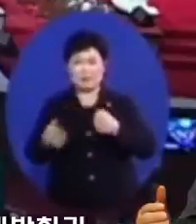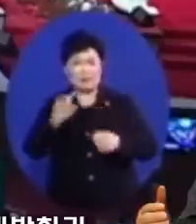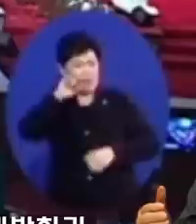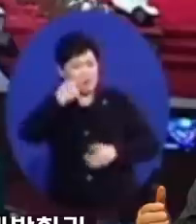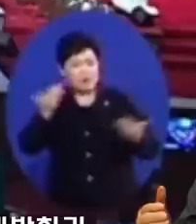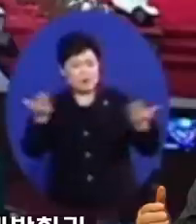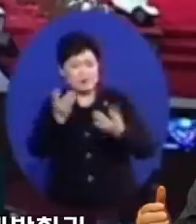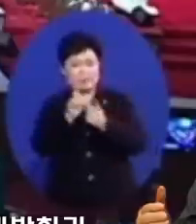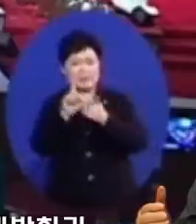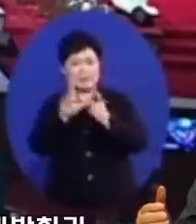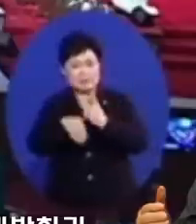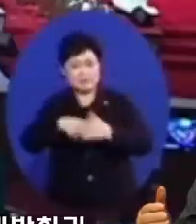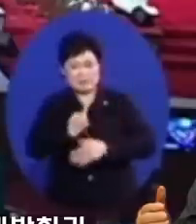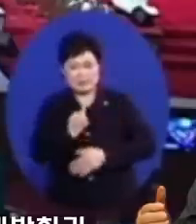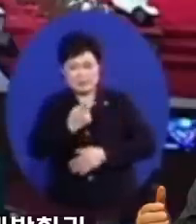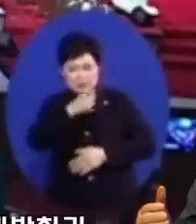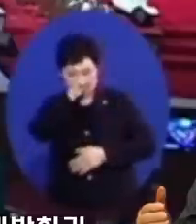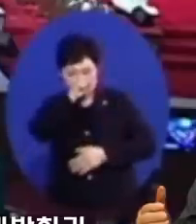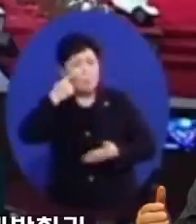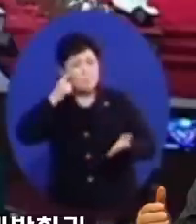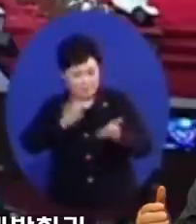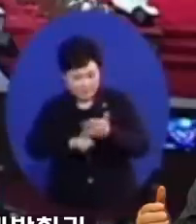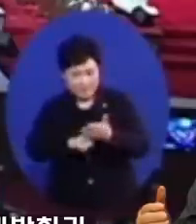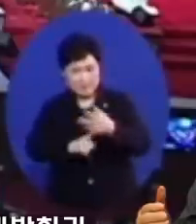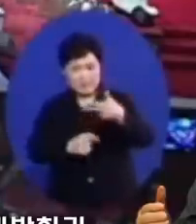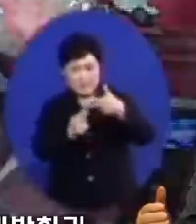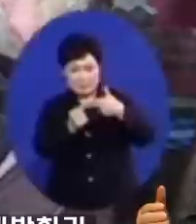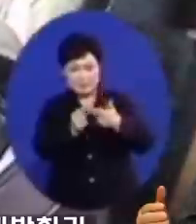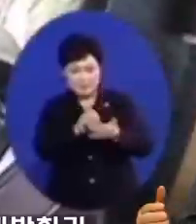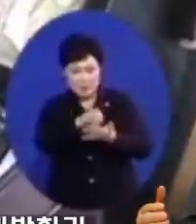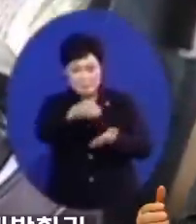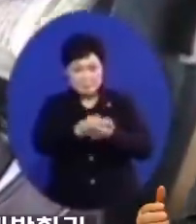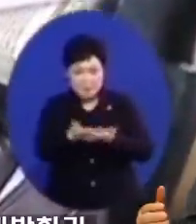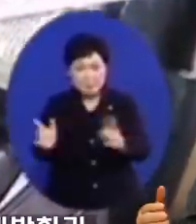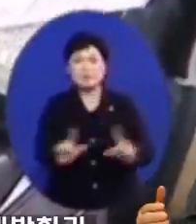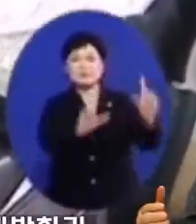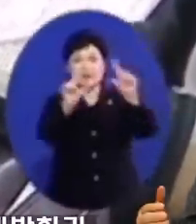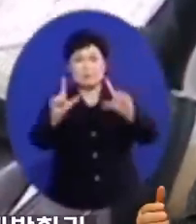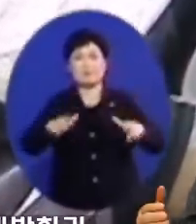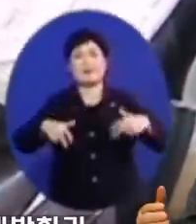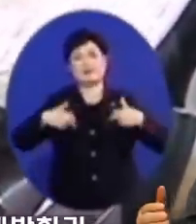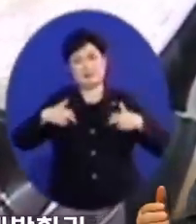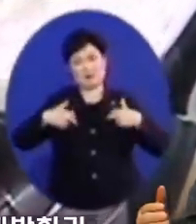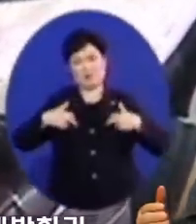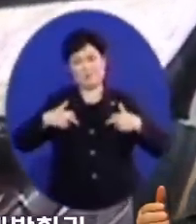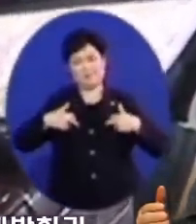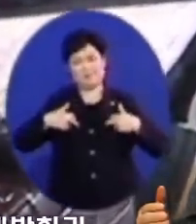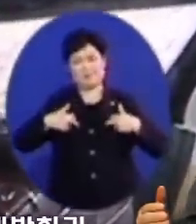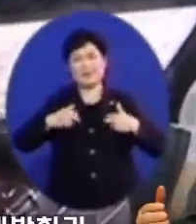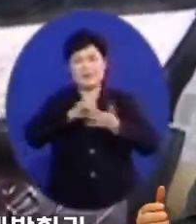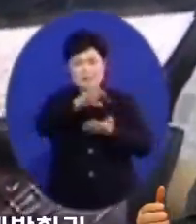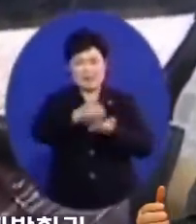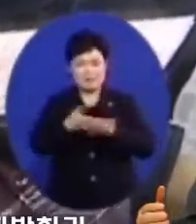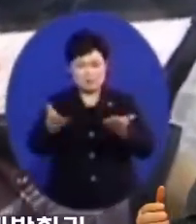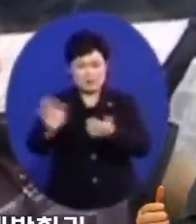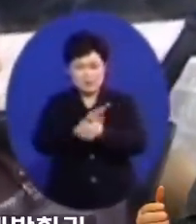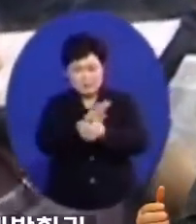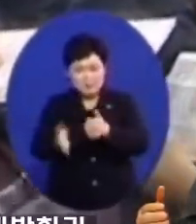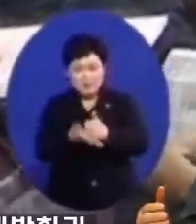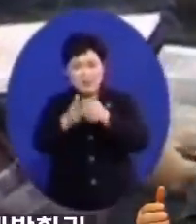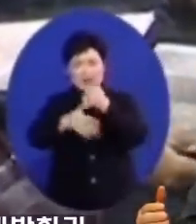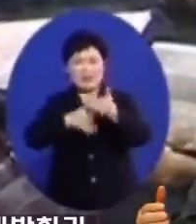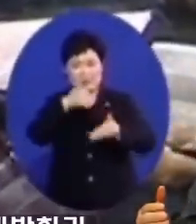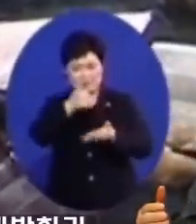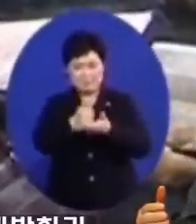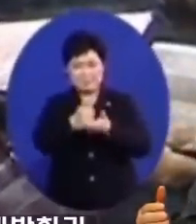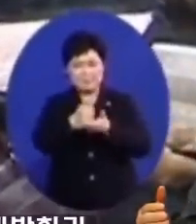일을 당할 때 자기의 강점을 발견하라. 일곱째, 베푸는 삶의 즐거움을 누리라. 나눔과 섬김은 하나님의 은혜를 저장해 놓는 것이라고